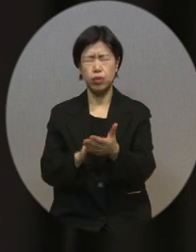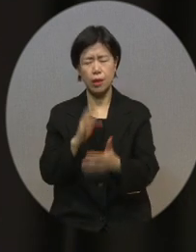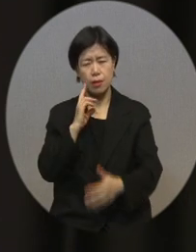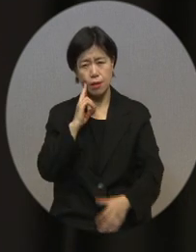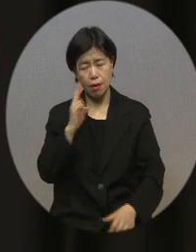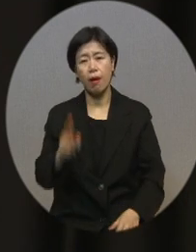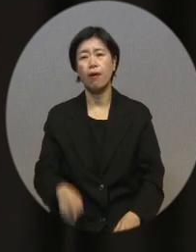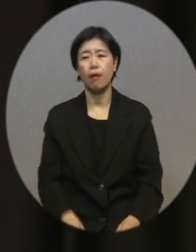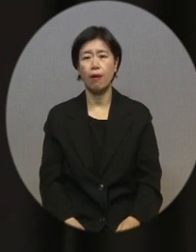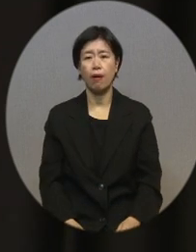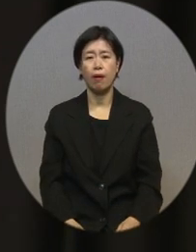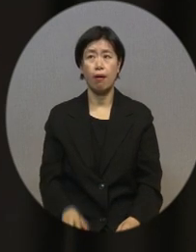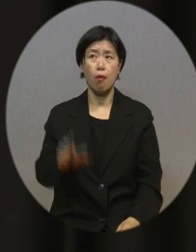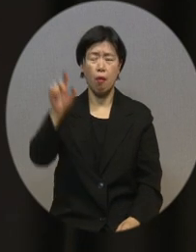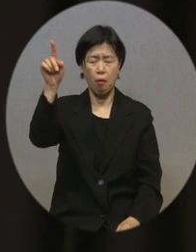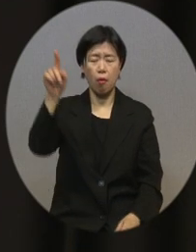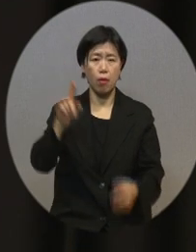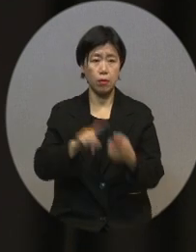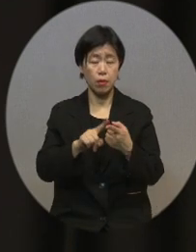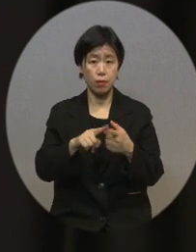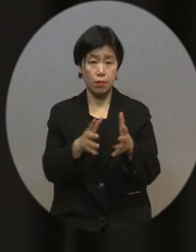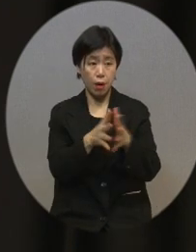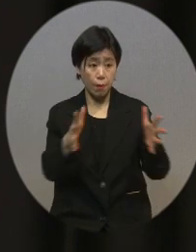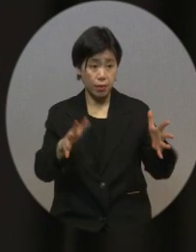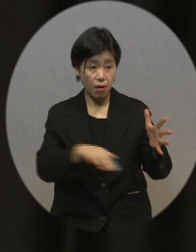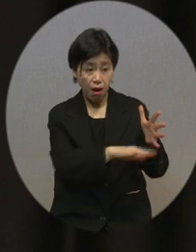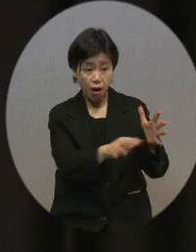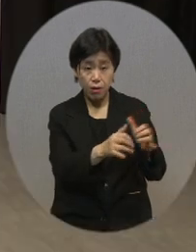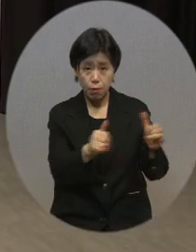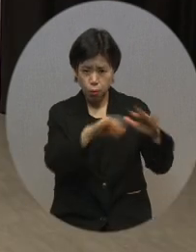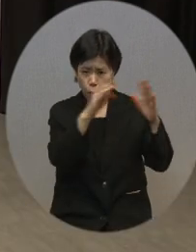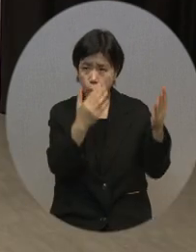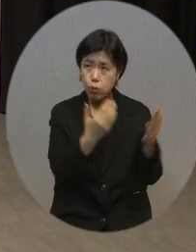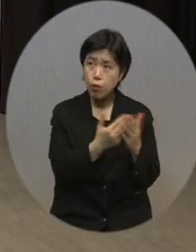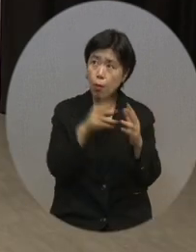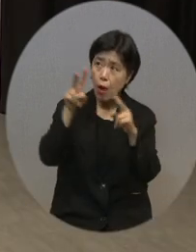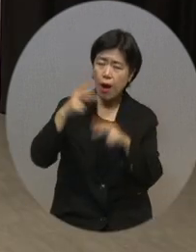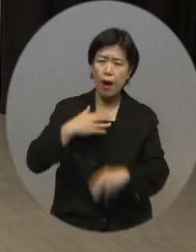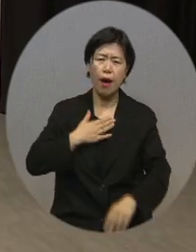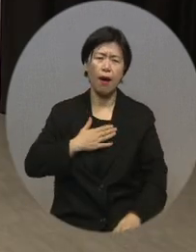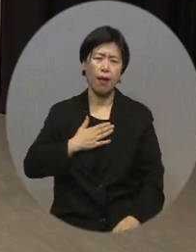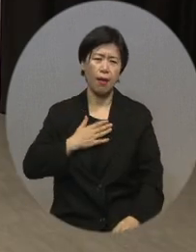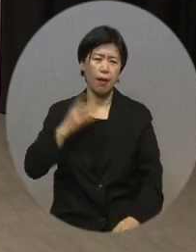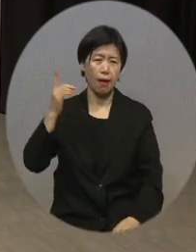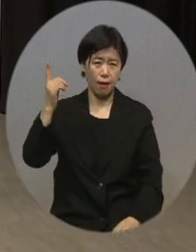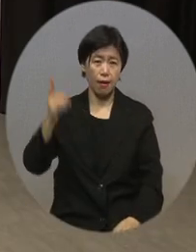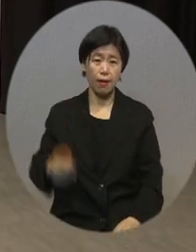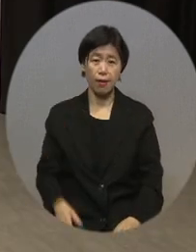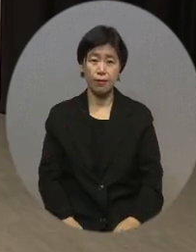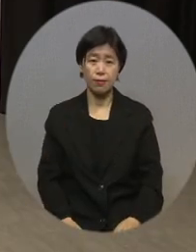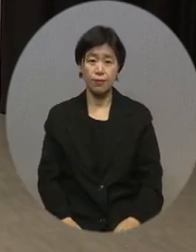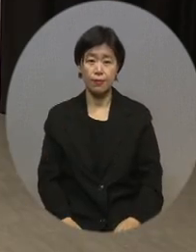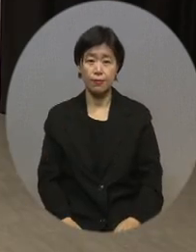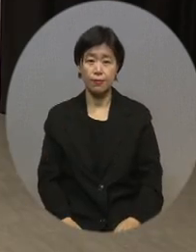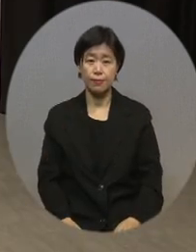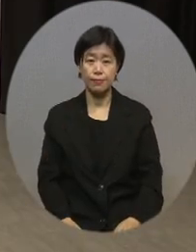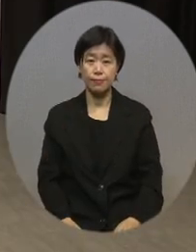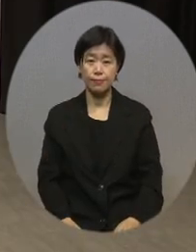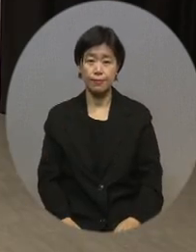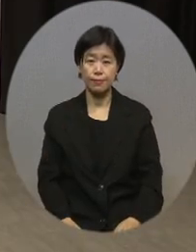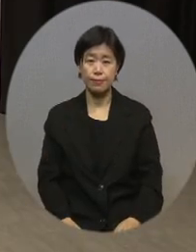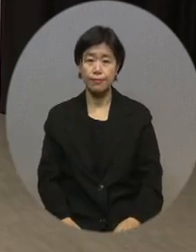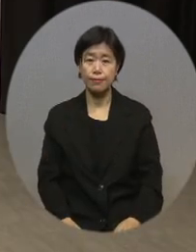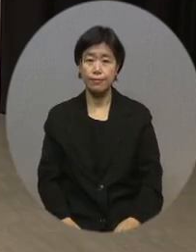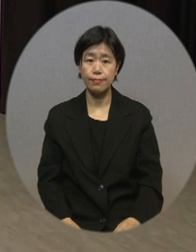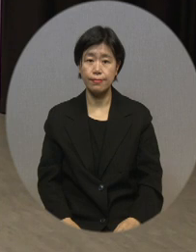왕으로 예. 주민들의 갈등을 발효시키는 그런 예. 주인공 역할을 해온